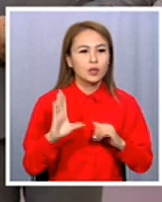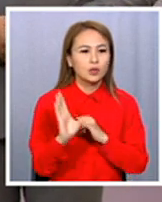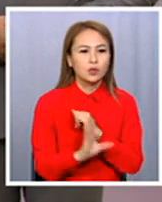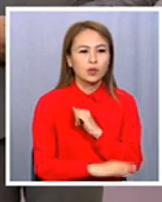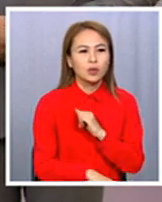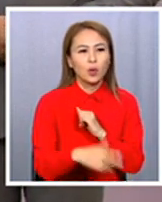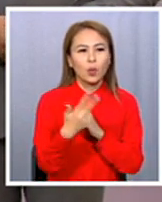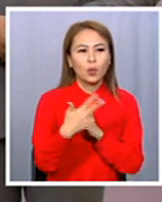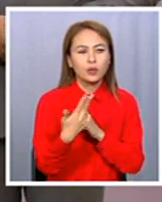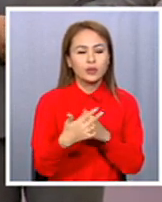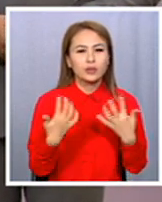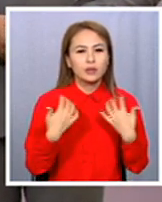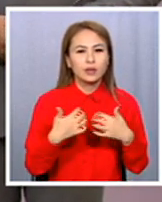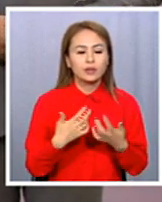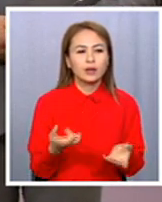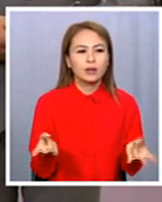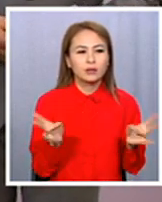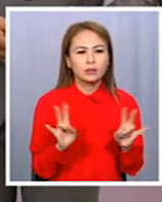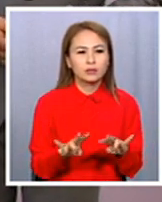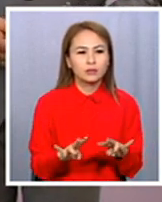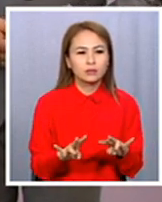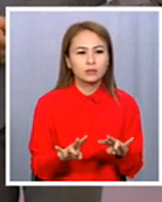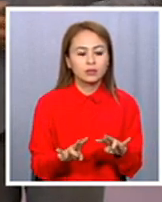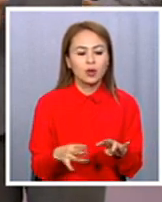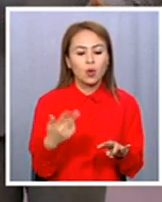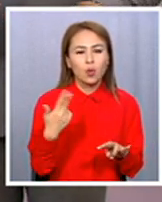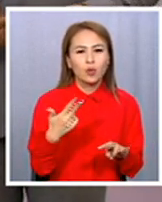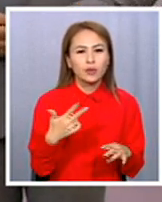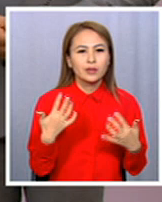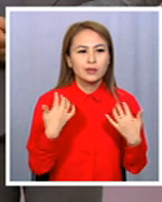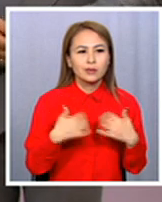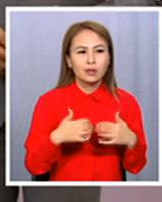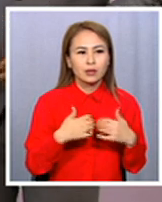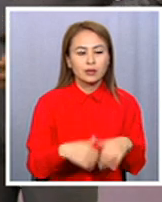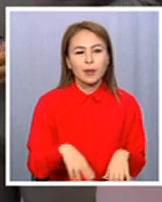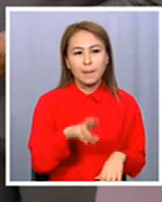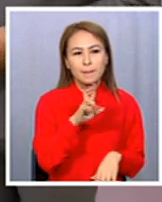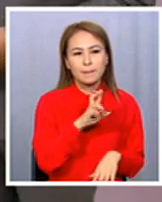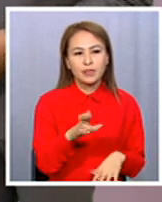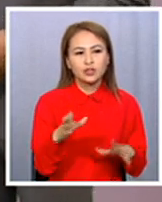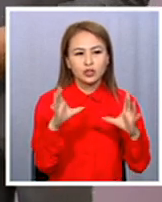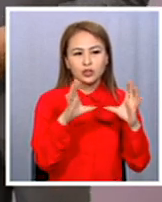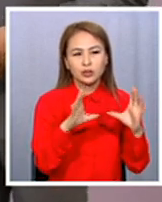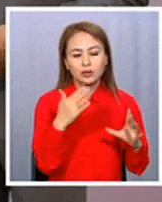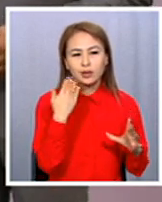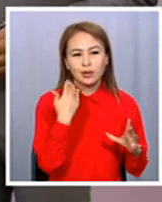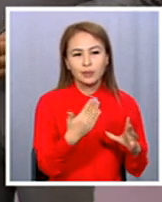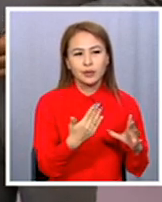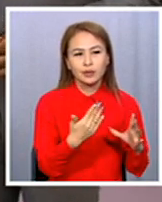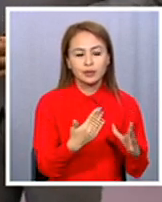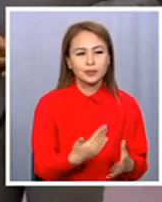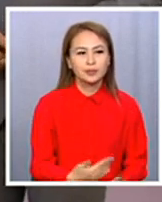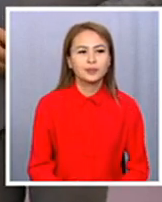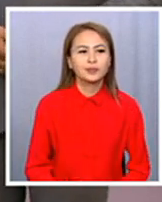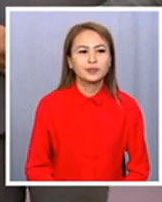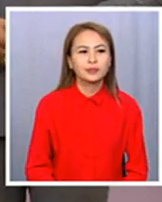30 саны қалды. 30 саны Б жиынының элементі.